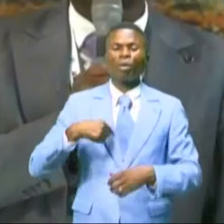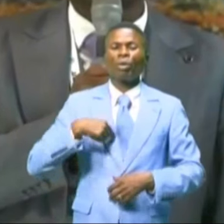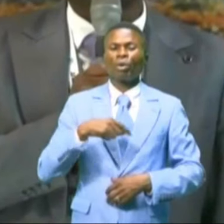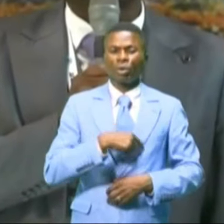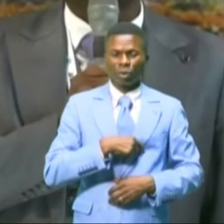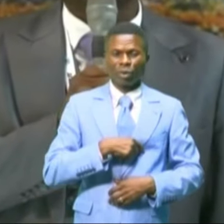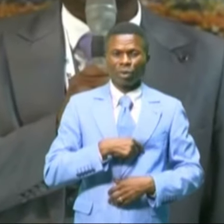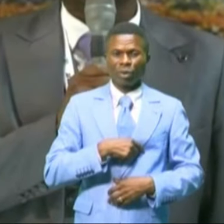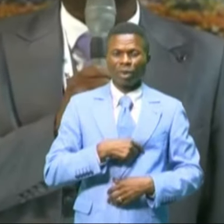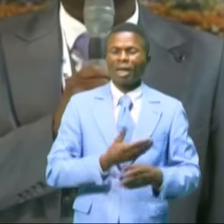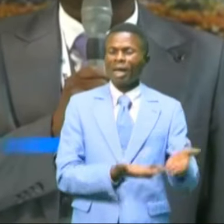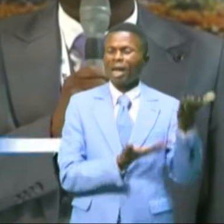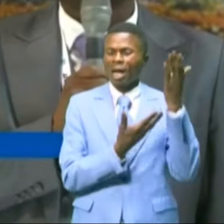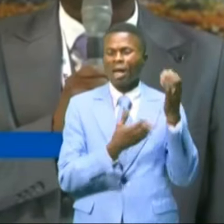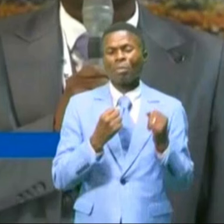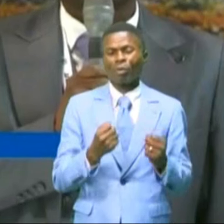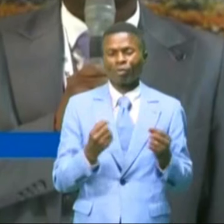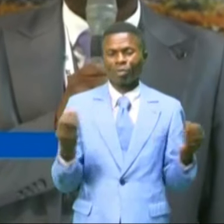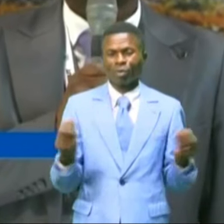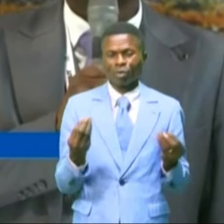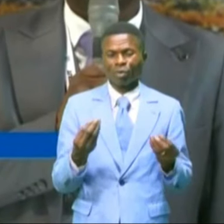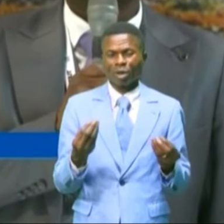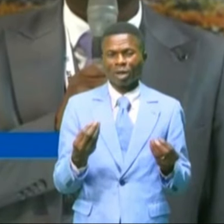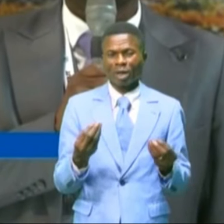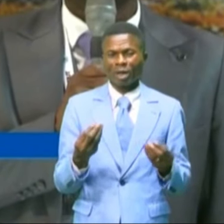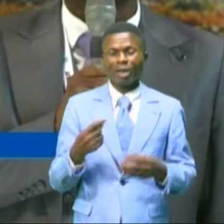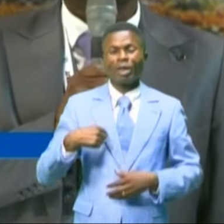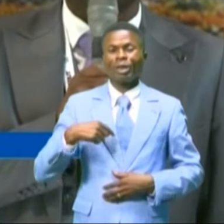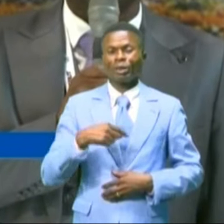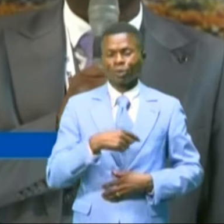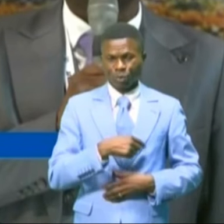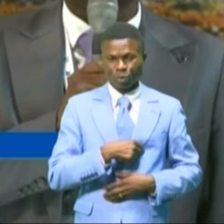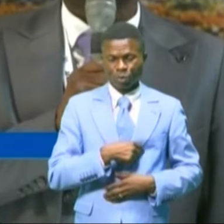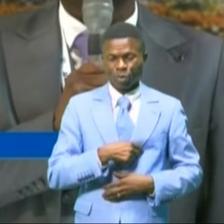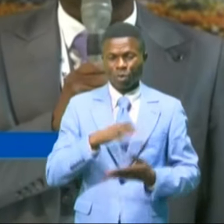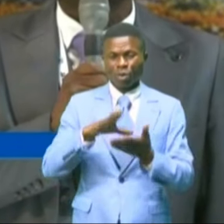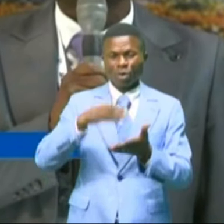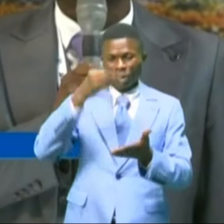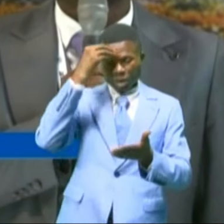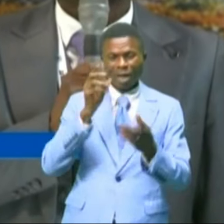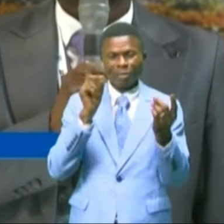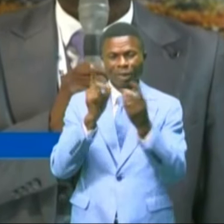d'une grande importance parce que nous avons eu suffisamment de